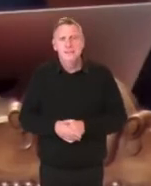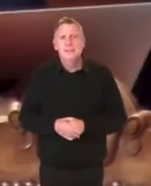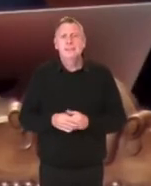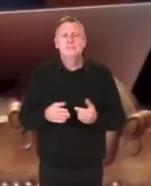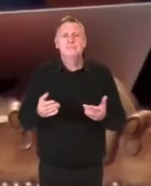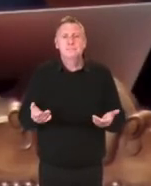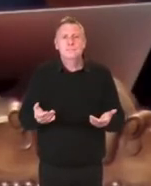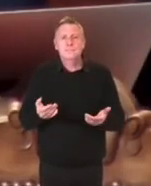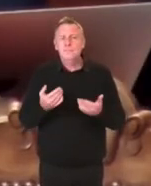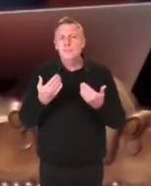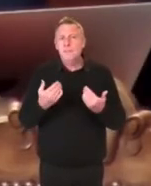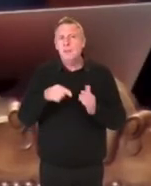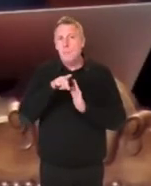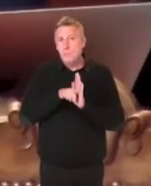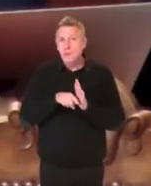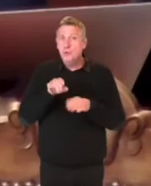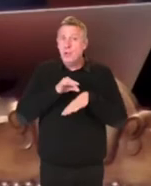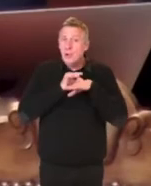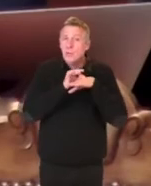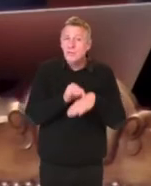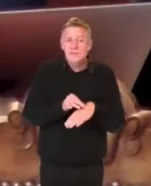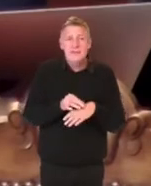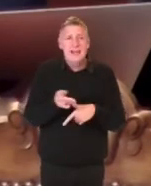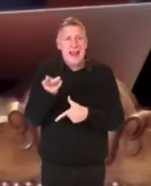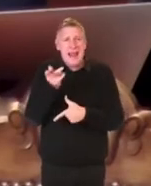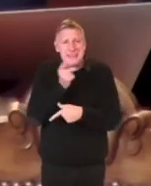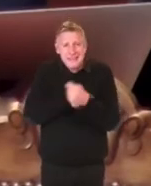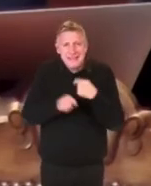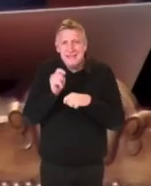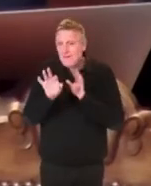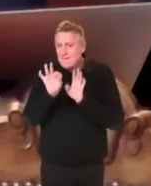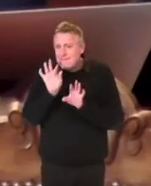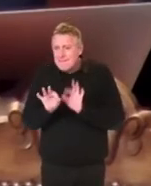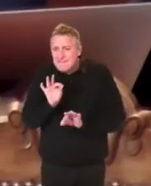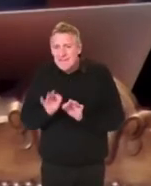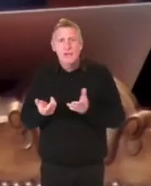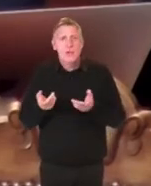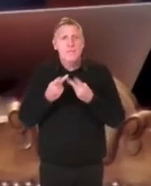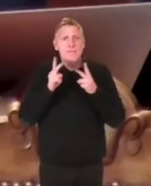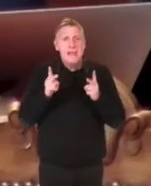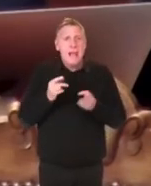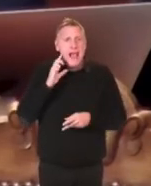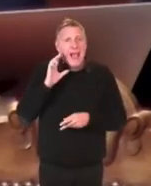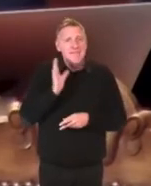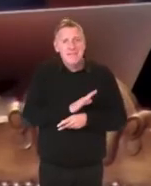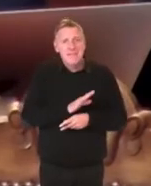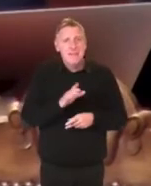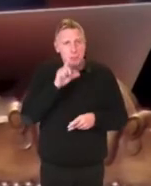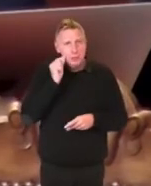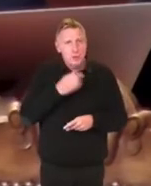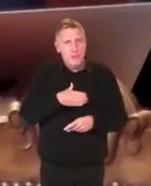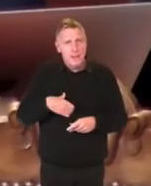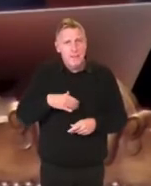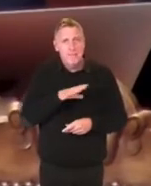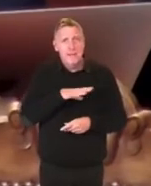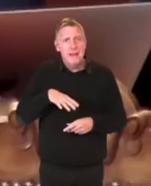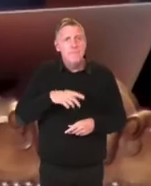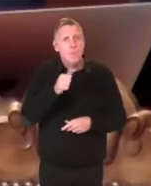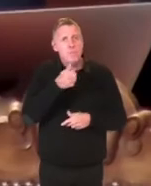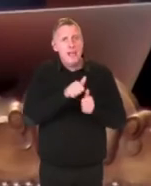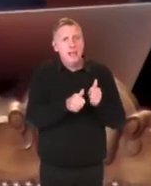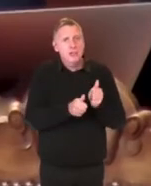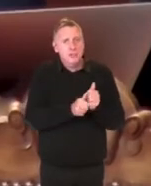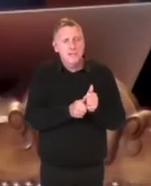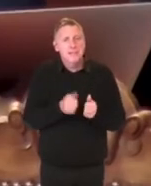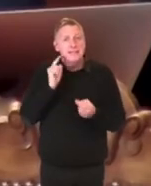les mesures d'accompagnement, les alternatives. Quelle est la position de la ville, monsieur le maire, madame la première adjointe? D'abord